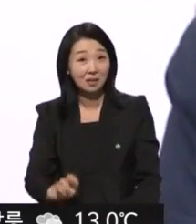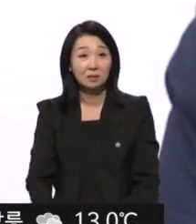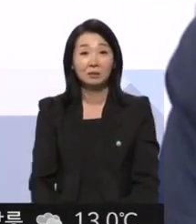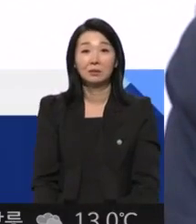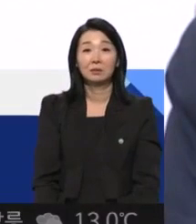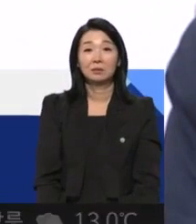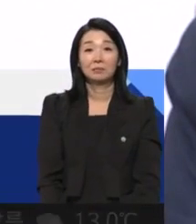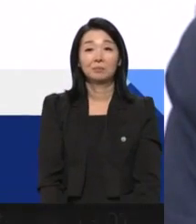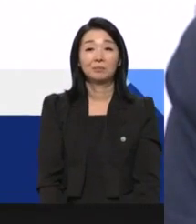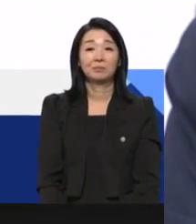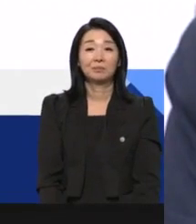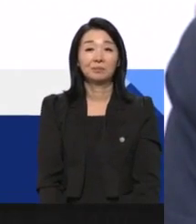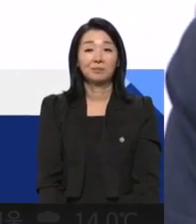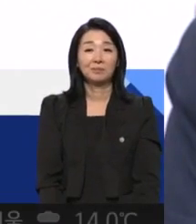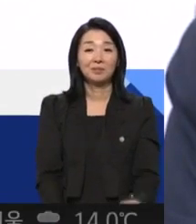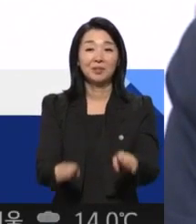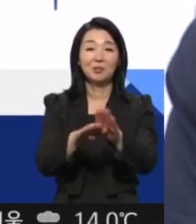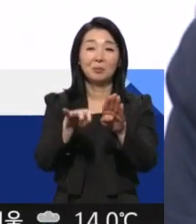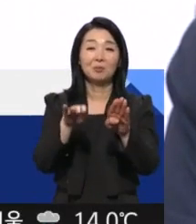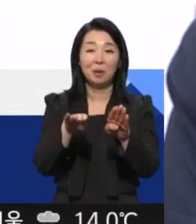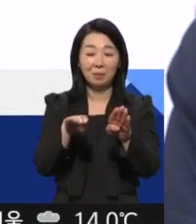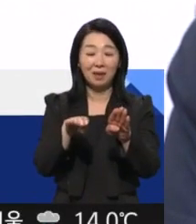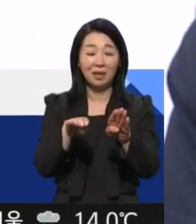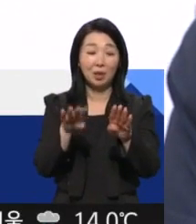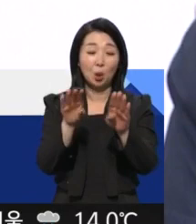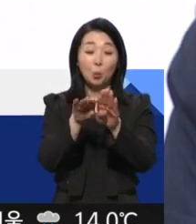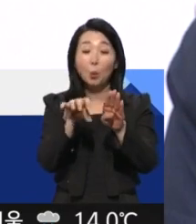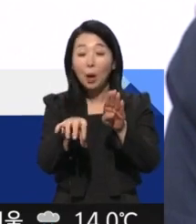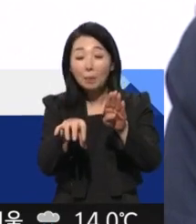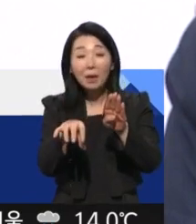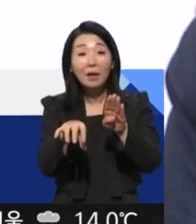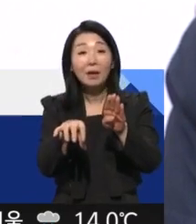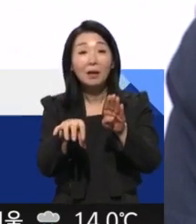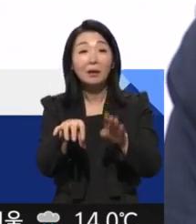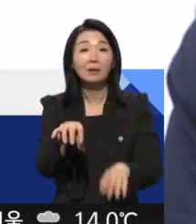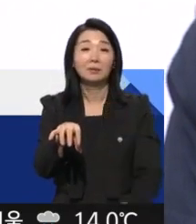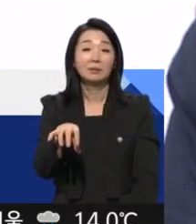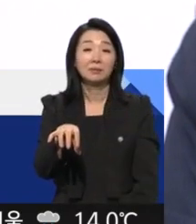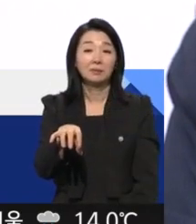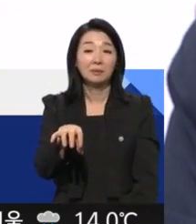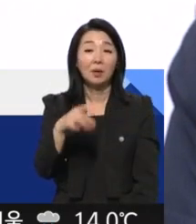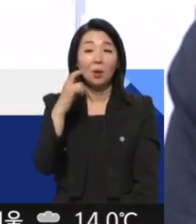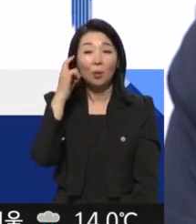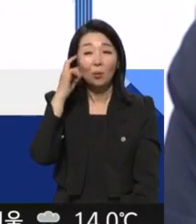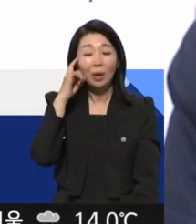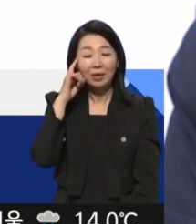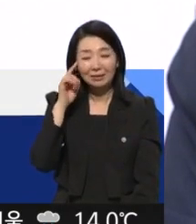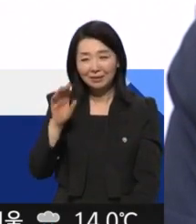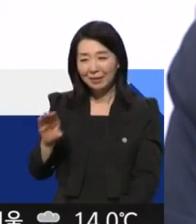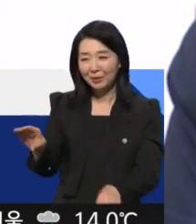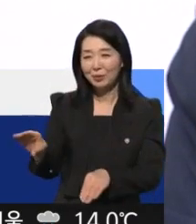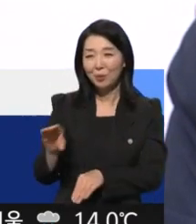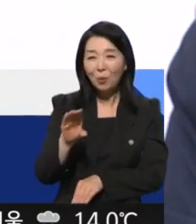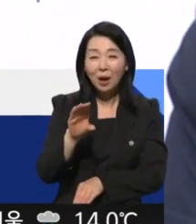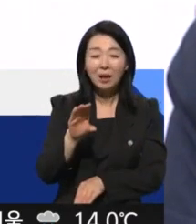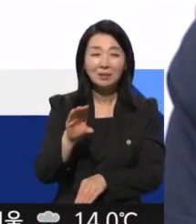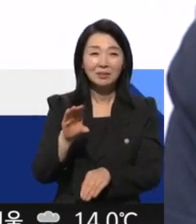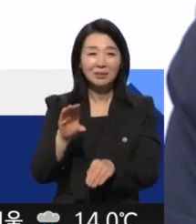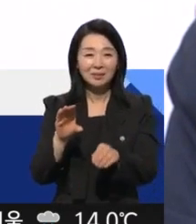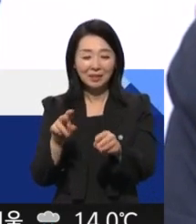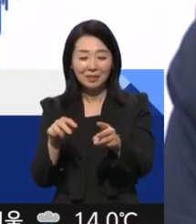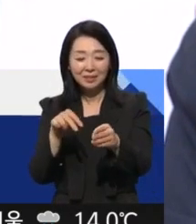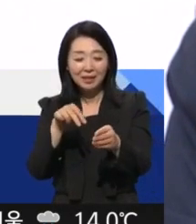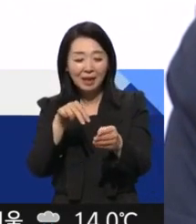정문 앞에 그 현관 관저 현관 앞에 그런데 이제 차들이 올라오면 일일이 차 타는 걸 다